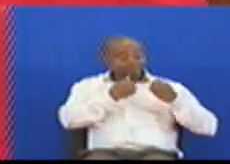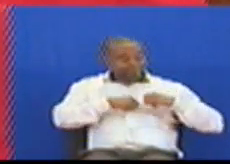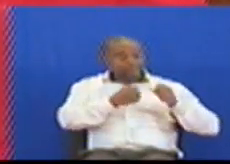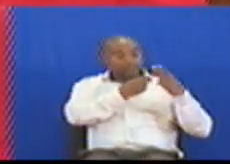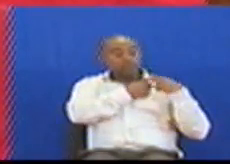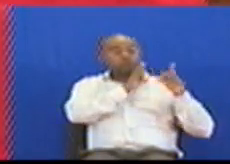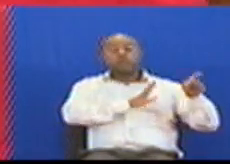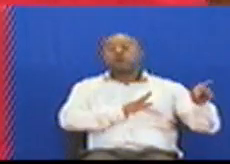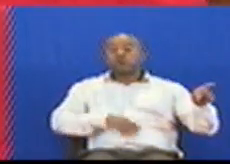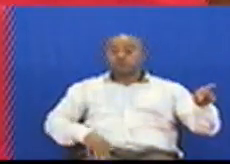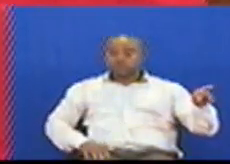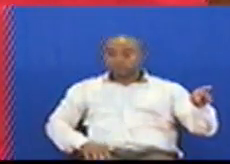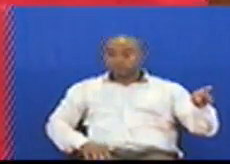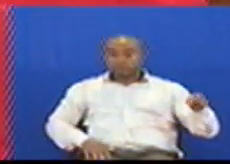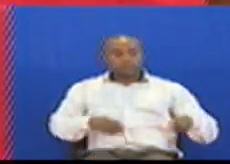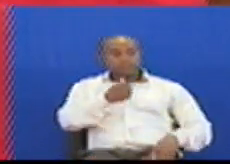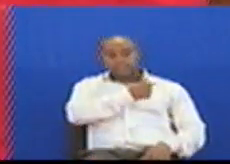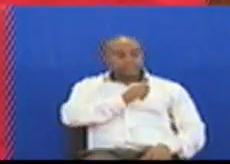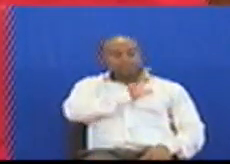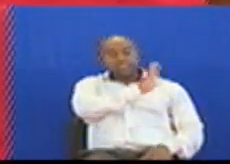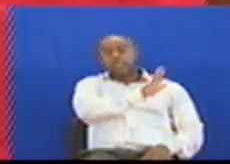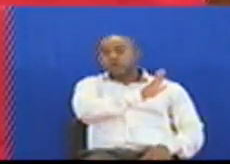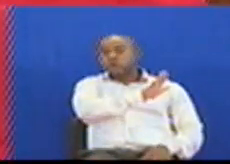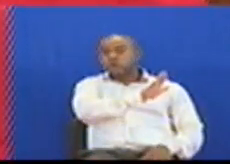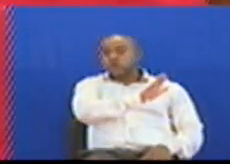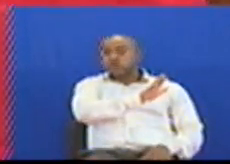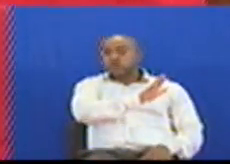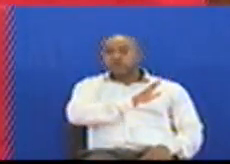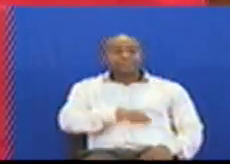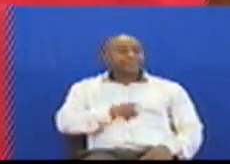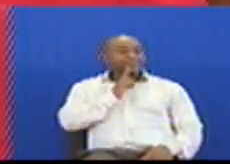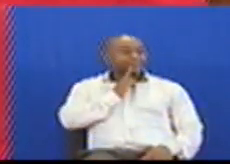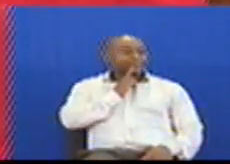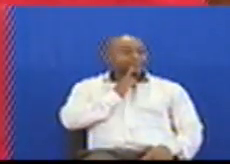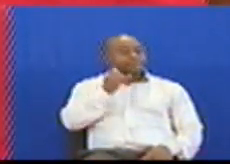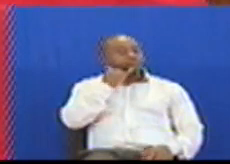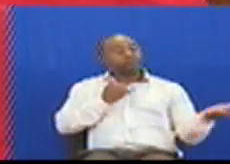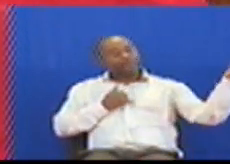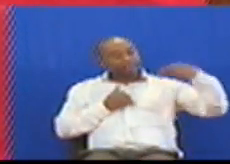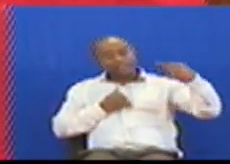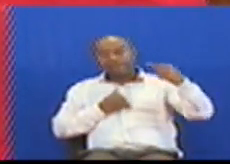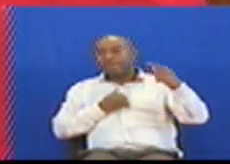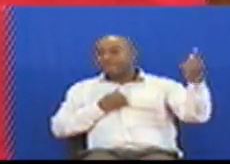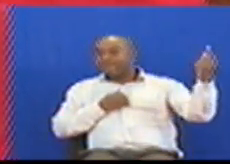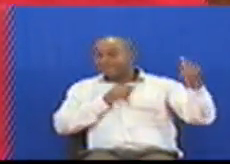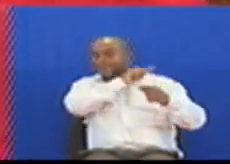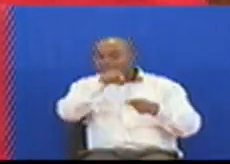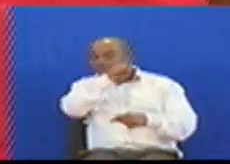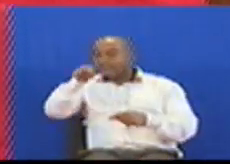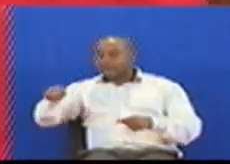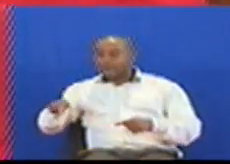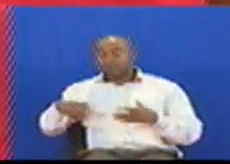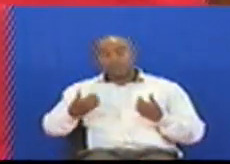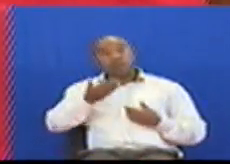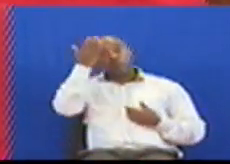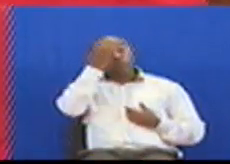wako. Tabia yenu ya kufikika kila mnapohitajika ni tunu mliopewa na Mwenyezi Mungu,